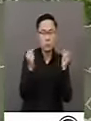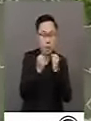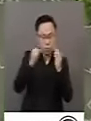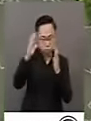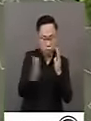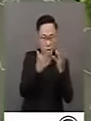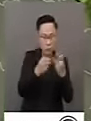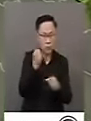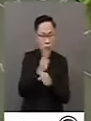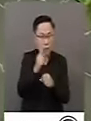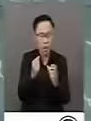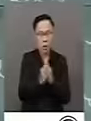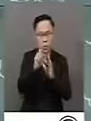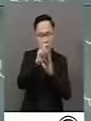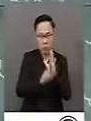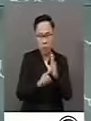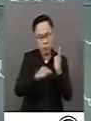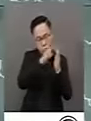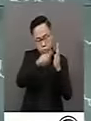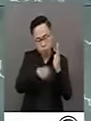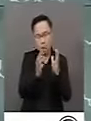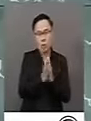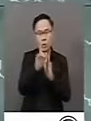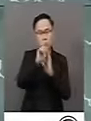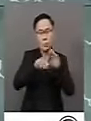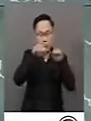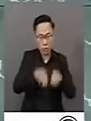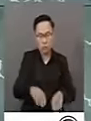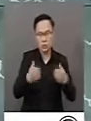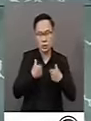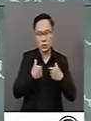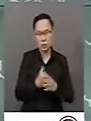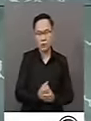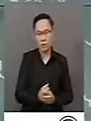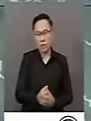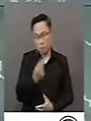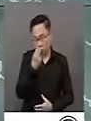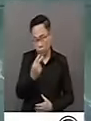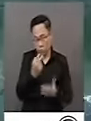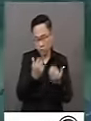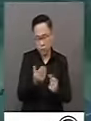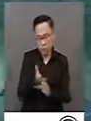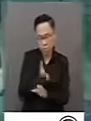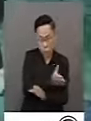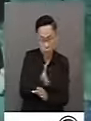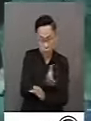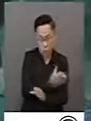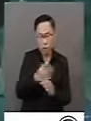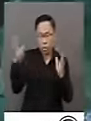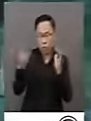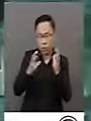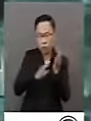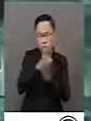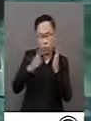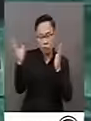ปกคลุมครับก็จะทำให้อุณหภูมิในพื้นที่ต่างๆลดลงไปนะครับแต่ถ้าดูอุณหภูมิในช่วงที่ผ่านมาครับแม้ว่าจะมีฝนใน